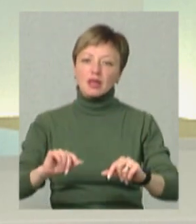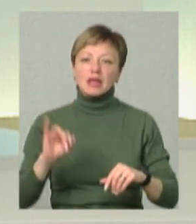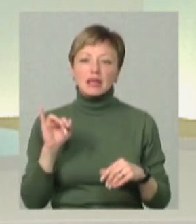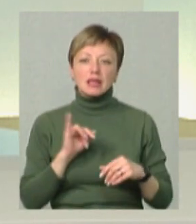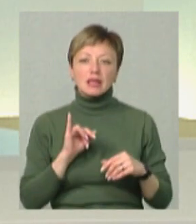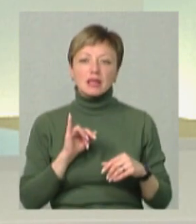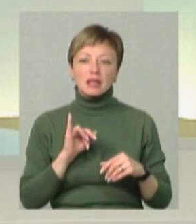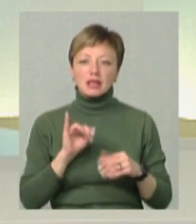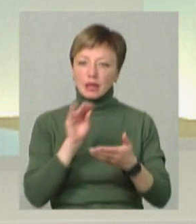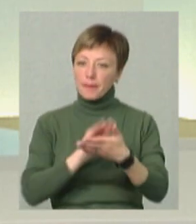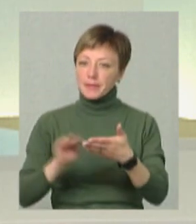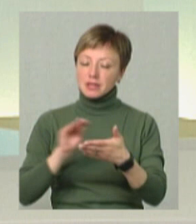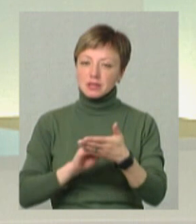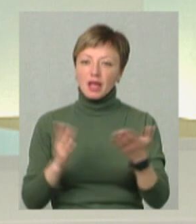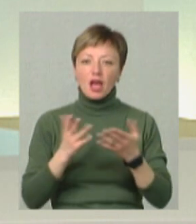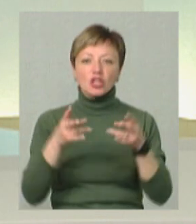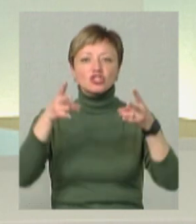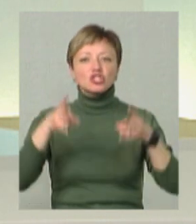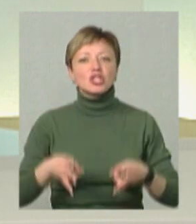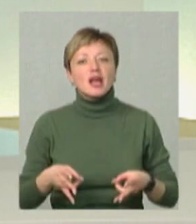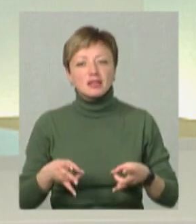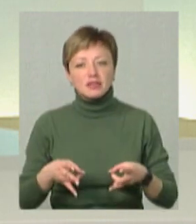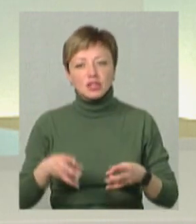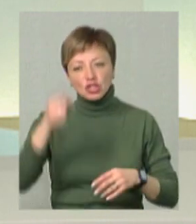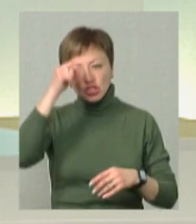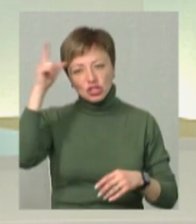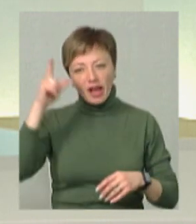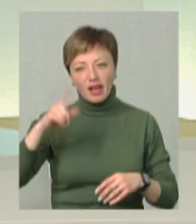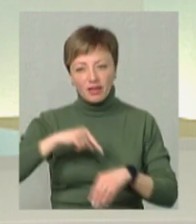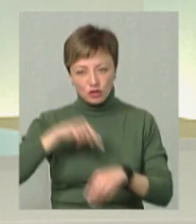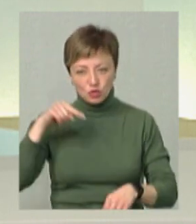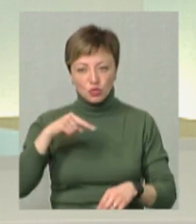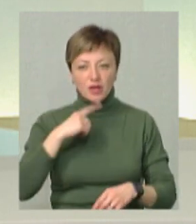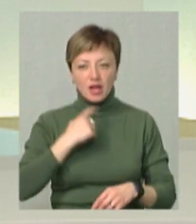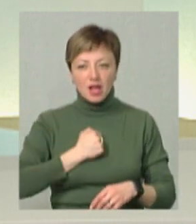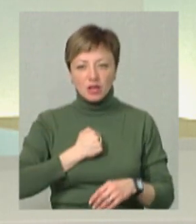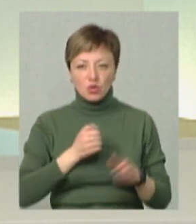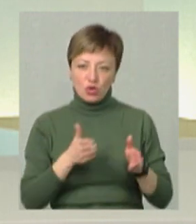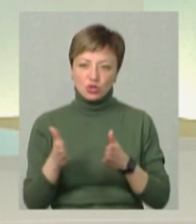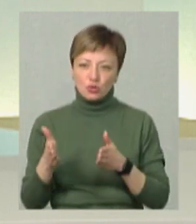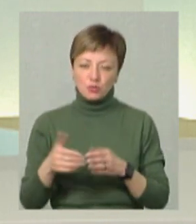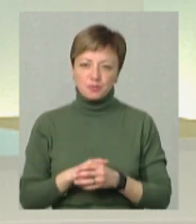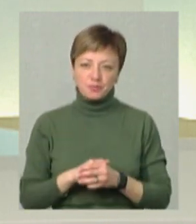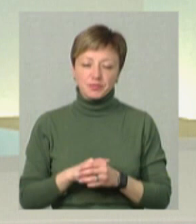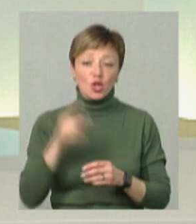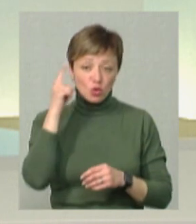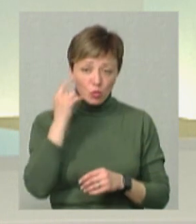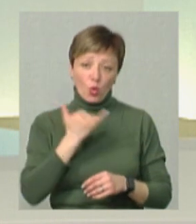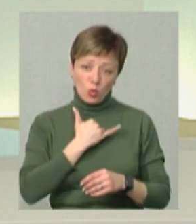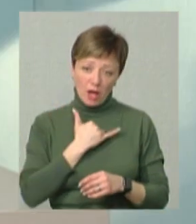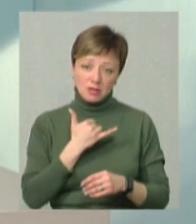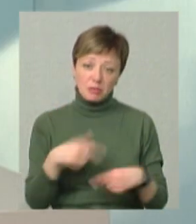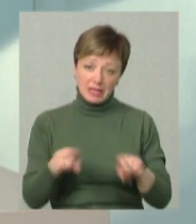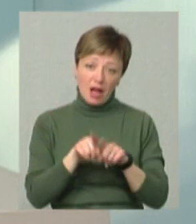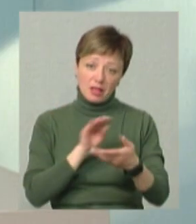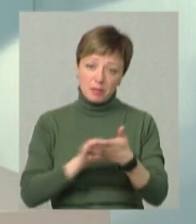І написано, які жертви Чехія понесла від совєтського режиму. Ну, і я думаю, в нас, якби